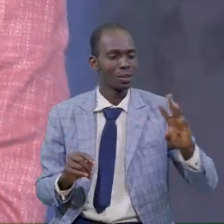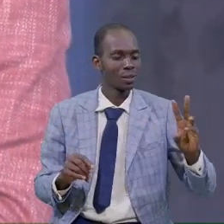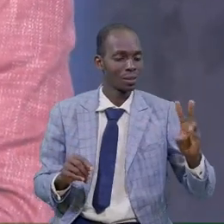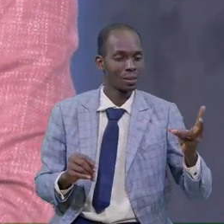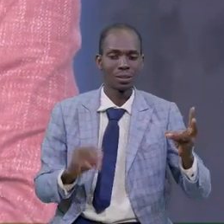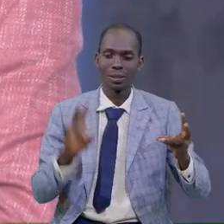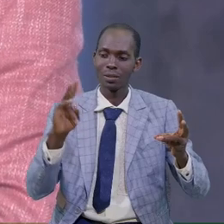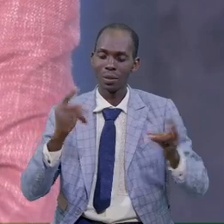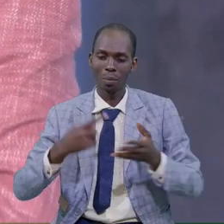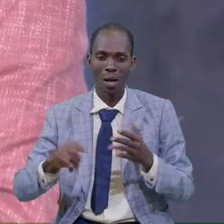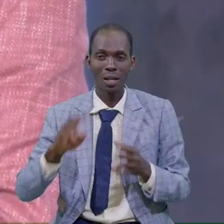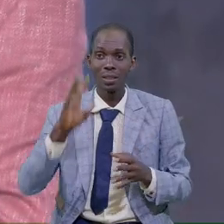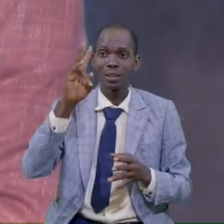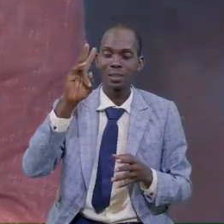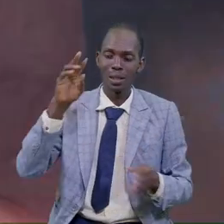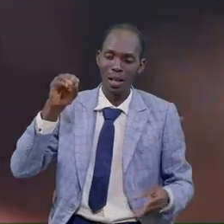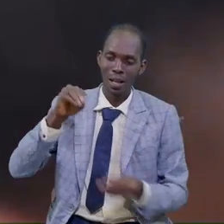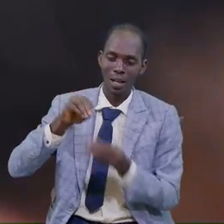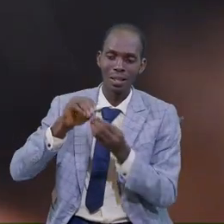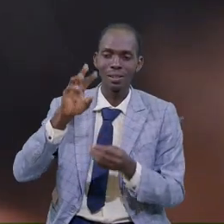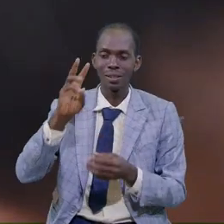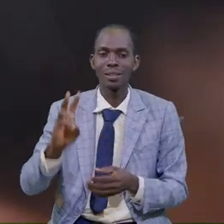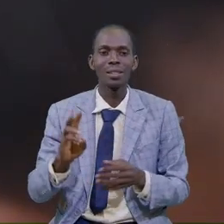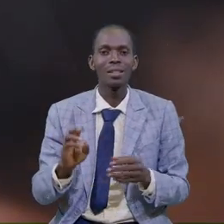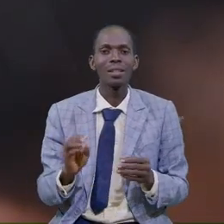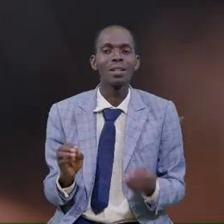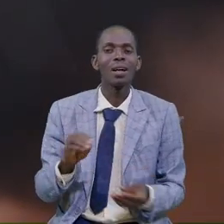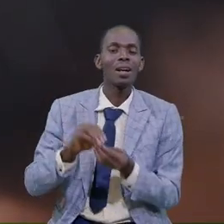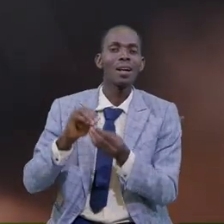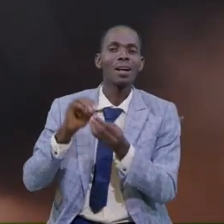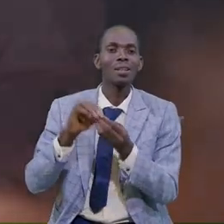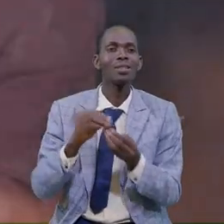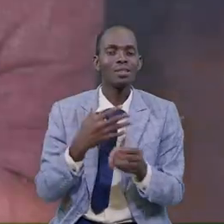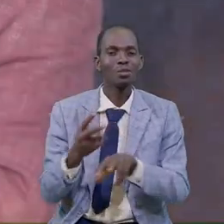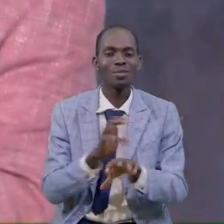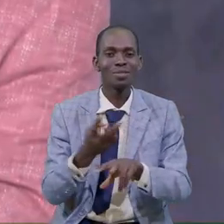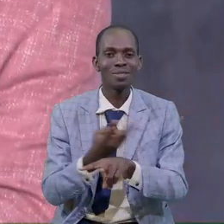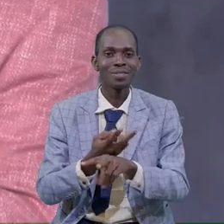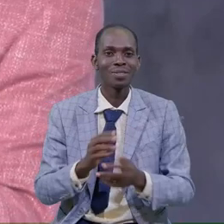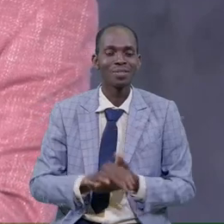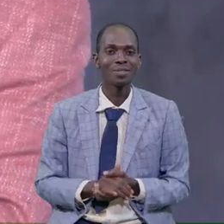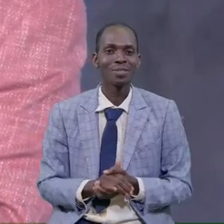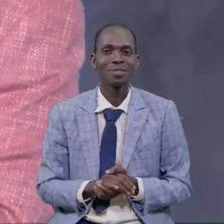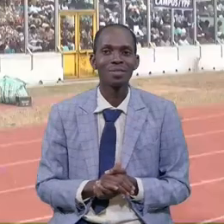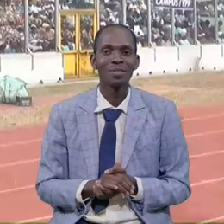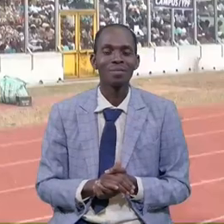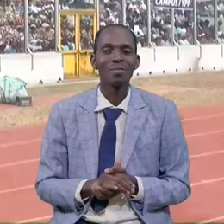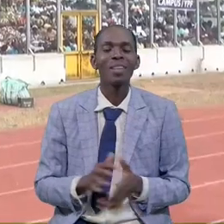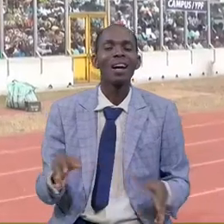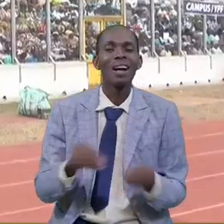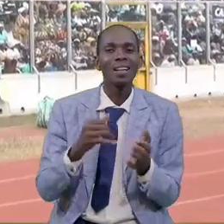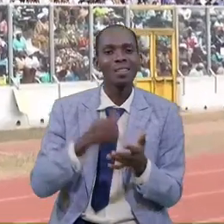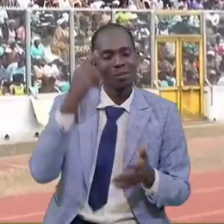a additionné et tout additionné. Faites l'addition. Ça fait combien? 17. 17 fois 6, ça fait